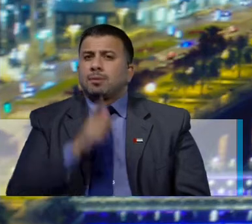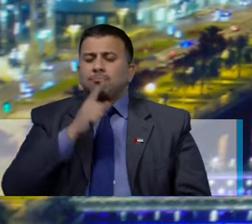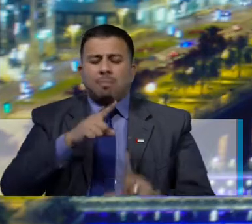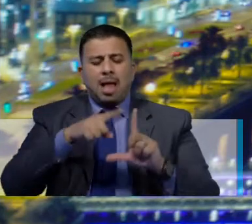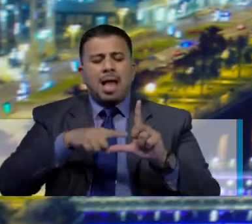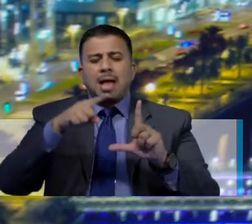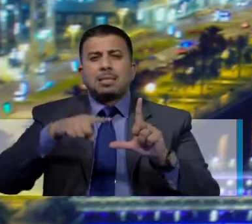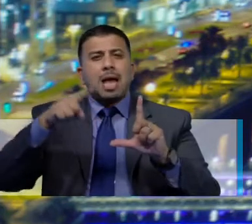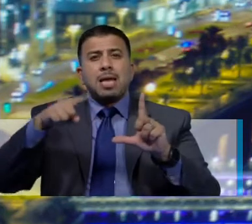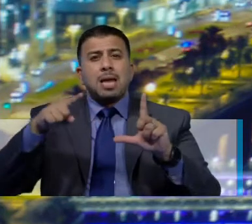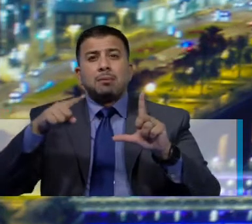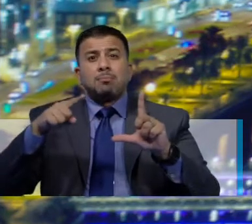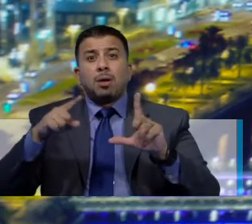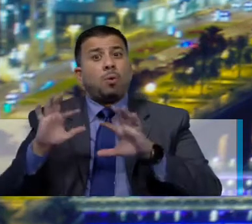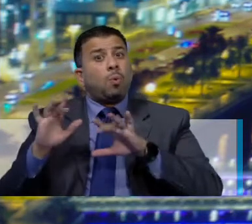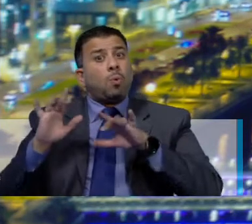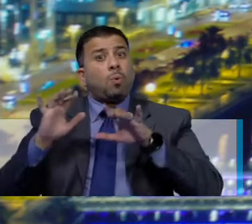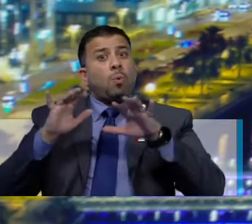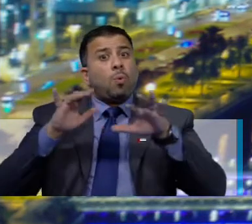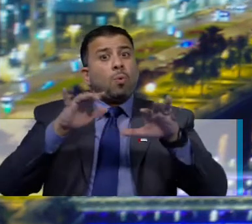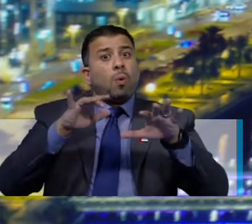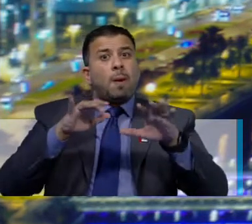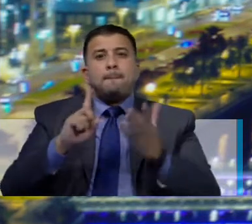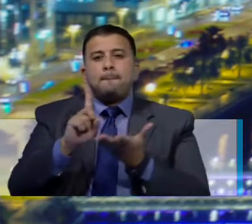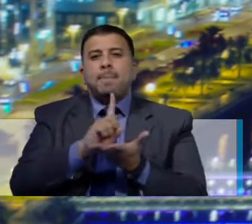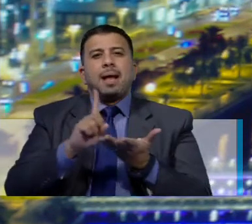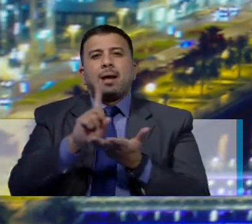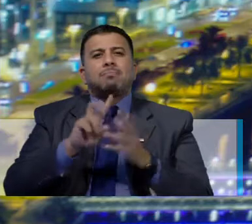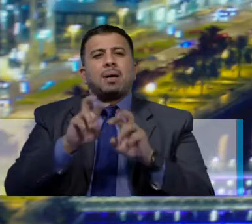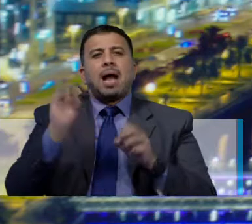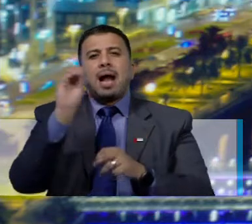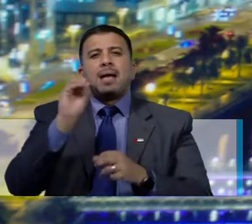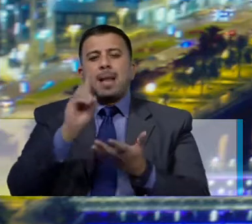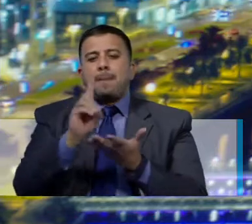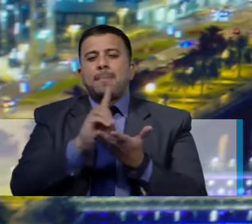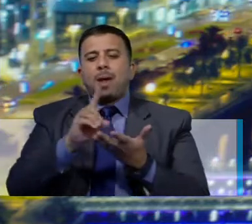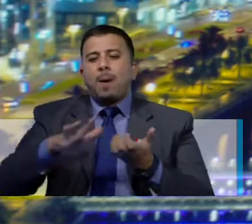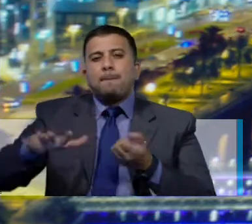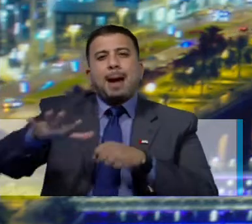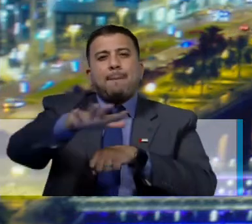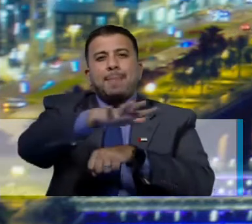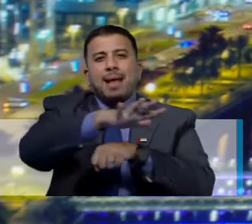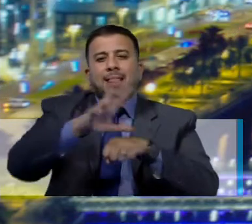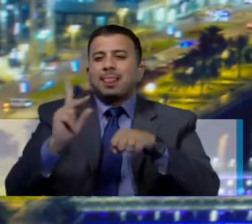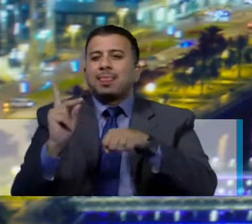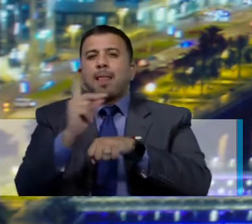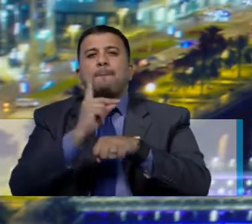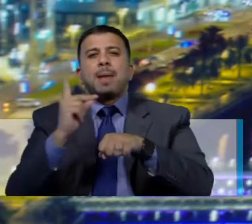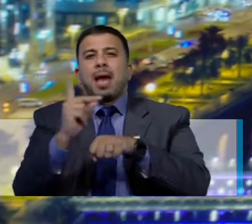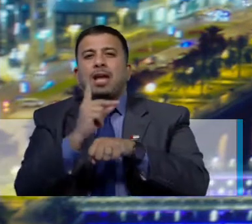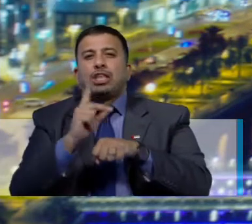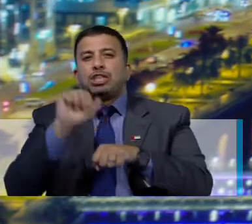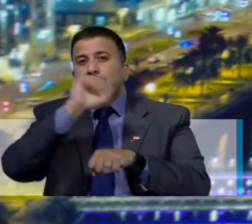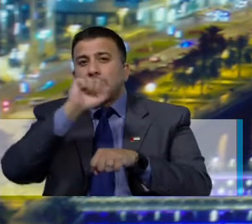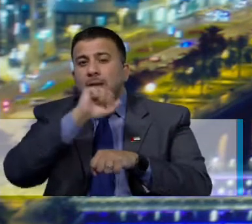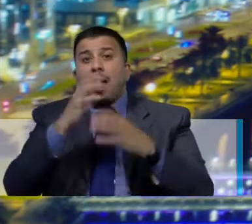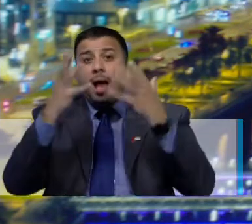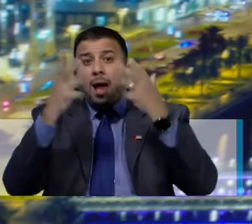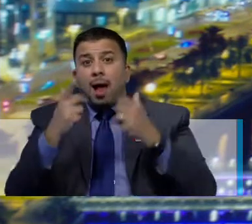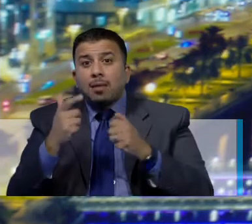في إحصائية تعكس إقبال الجمهور على المرافق البيئية، كشفت هيئة البيئة والمحمية الطبيعية بالشارقة عن عدد